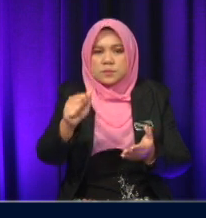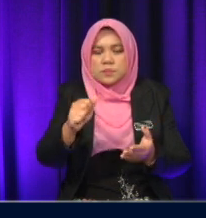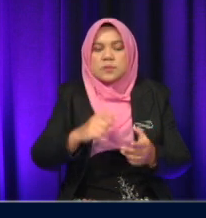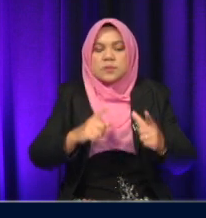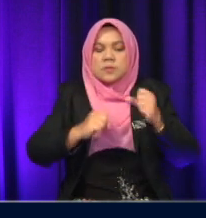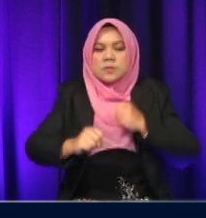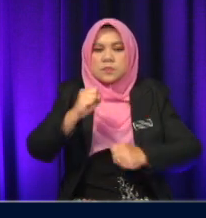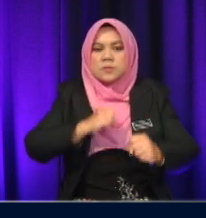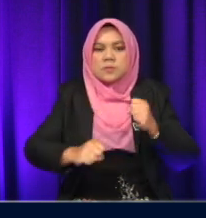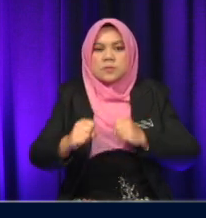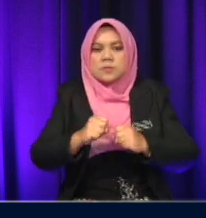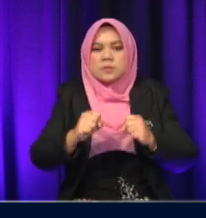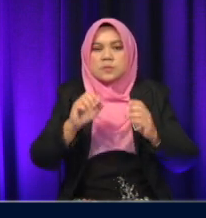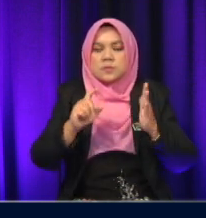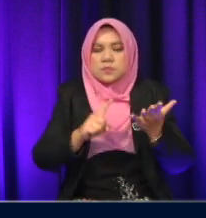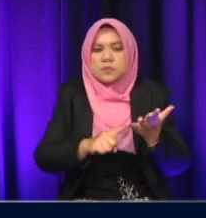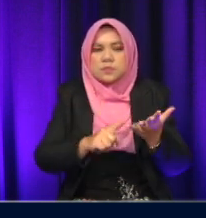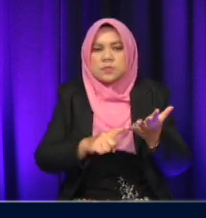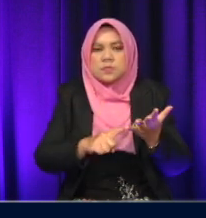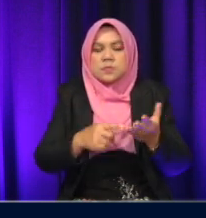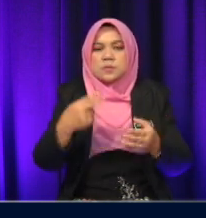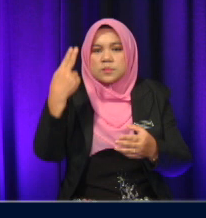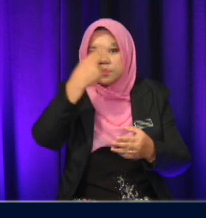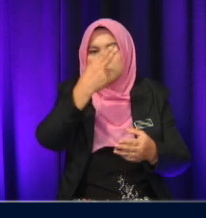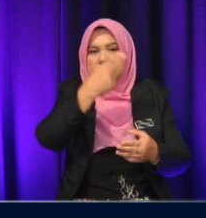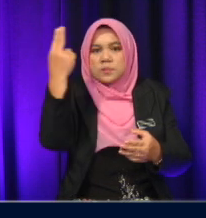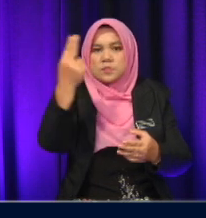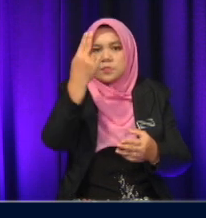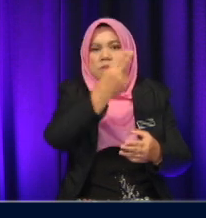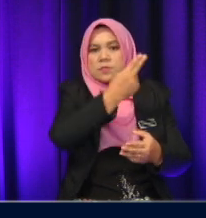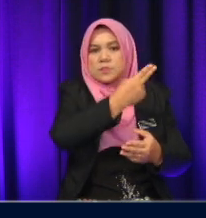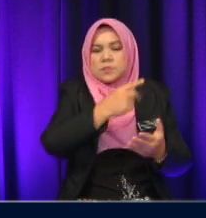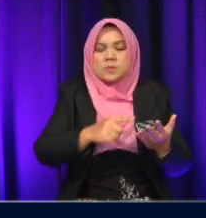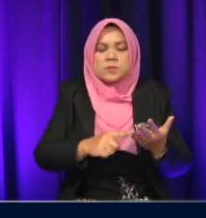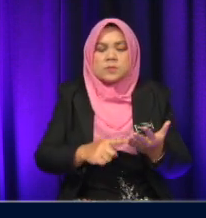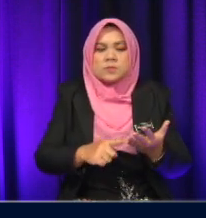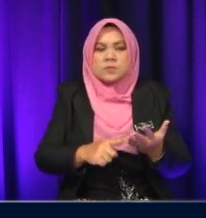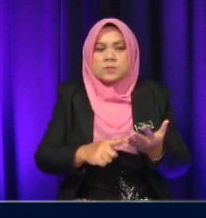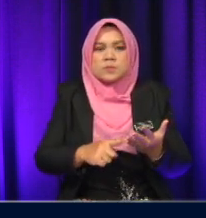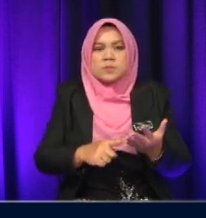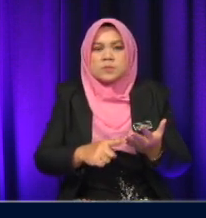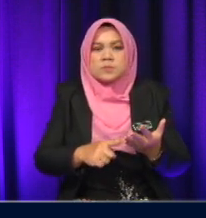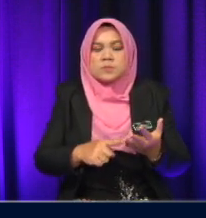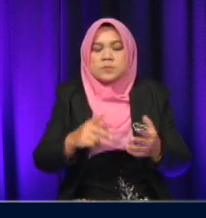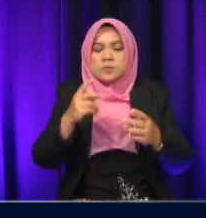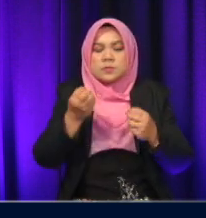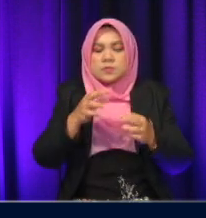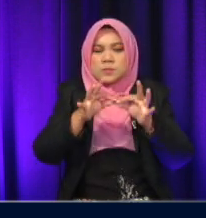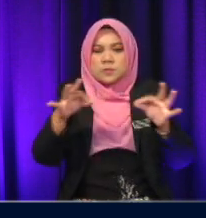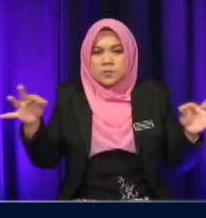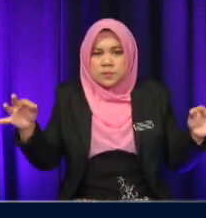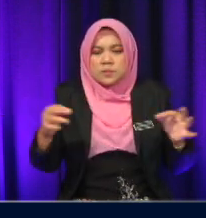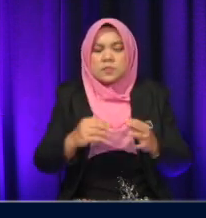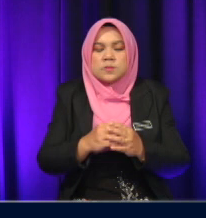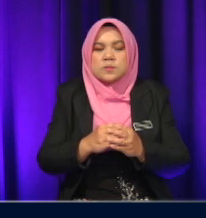demonstrasi. Kelima, kiasan atau ibarat. Yang keenam, kenyataan merangsang. Dan yang